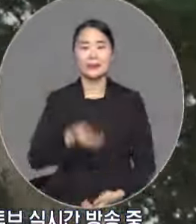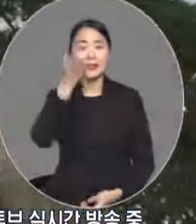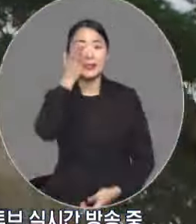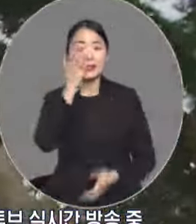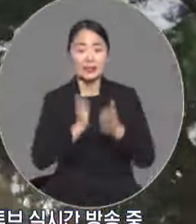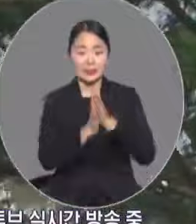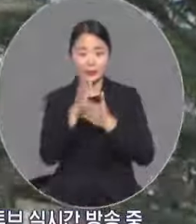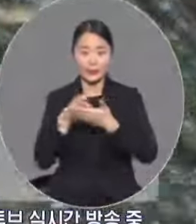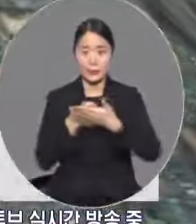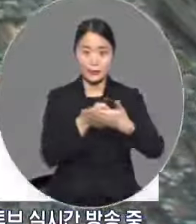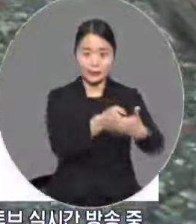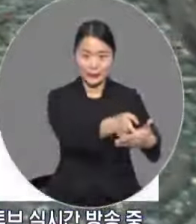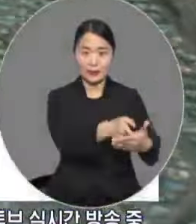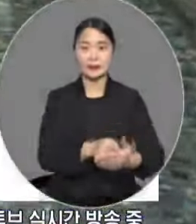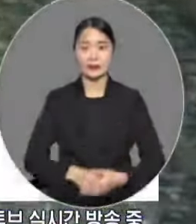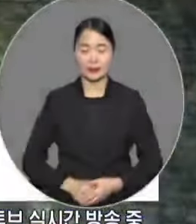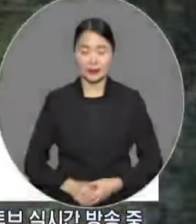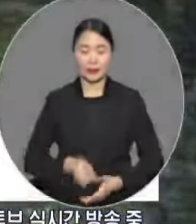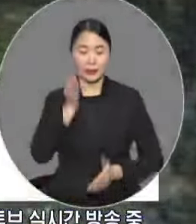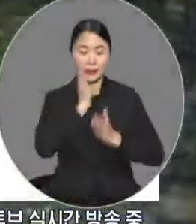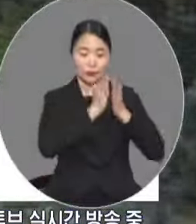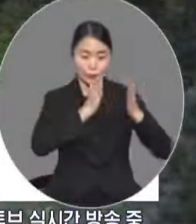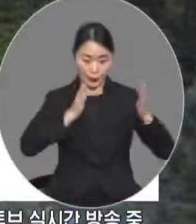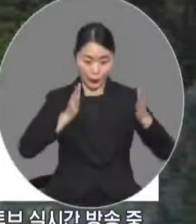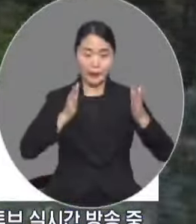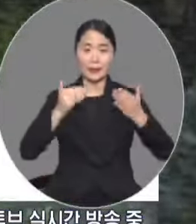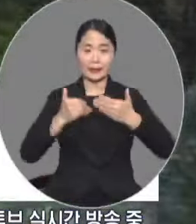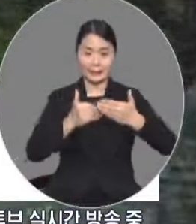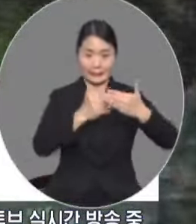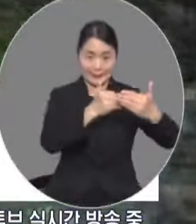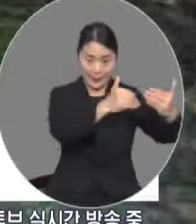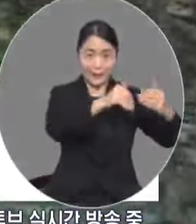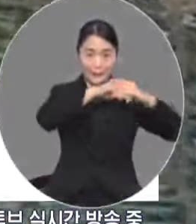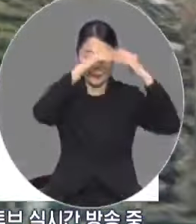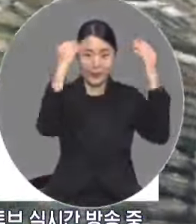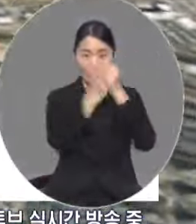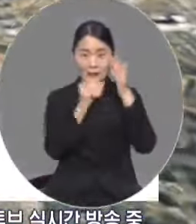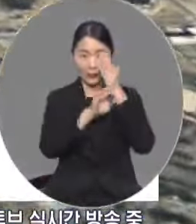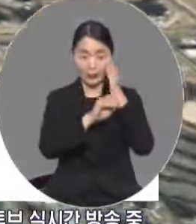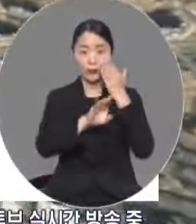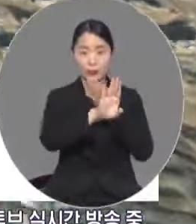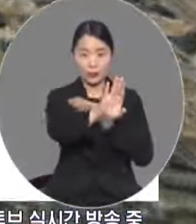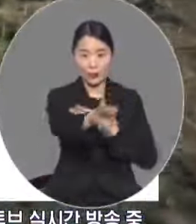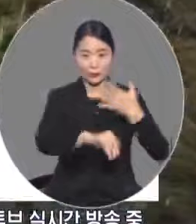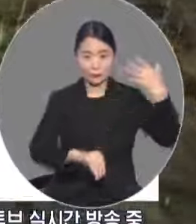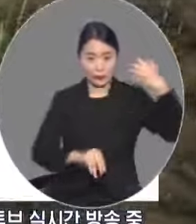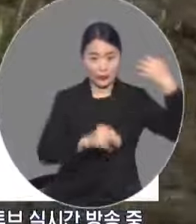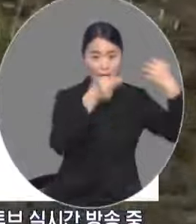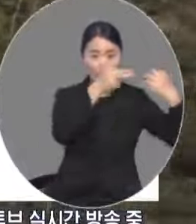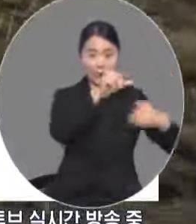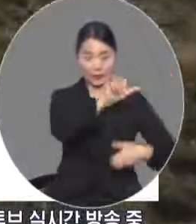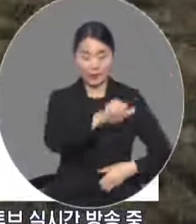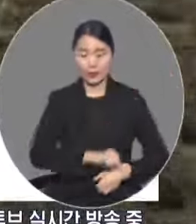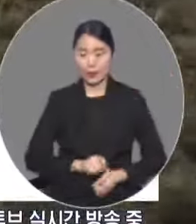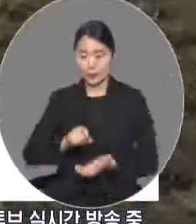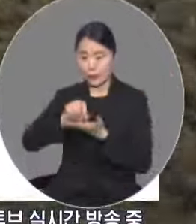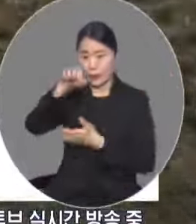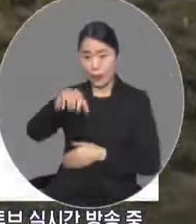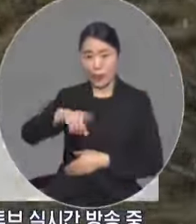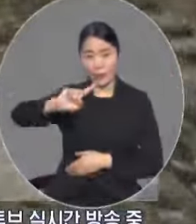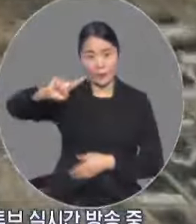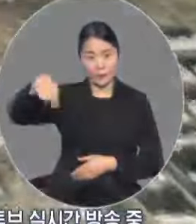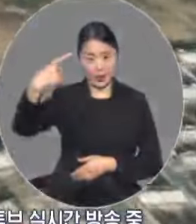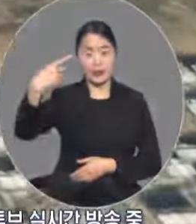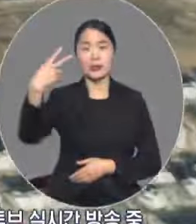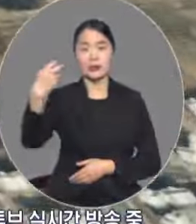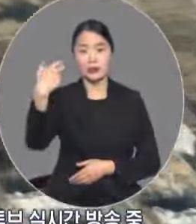울산시가 추진 중인 울산숲 마스터 플랜이 완성되면 총면적 90.3헥타르, 축구장 126개 면적의 녹색